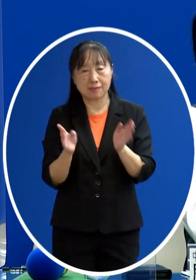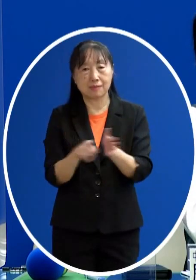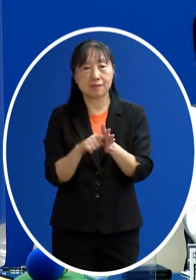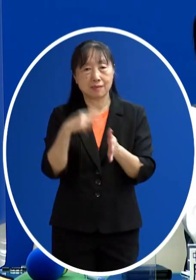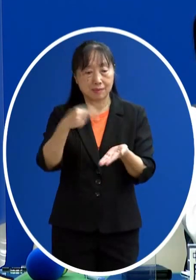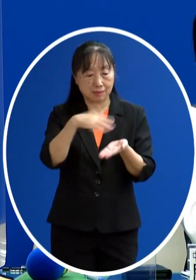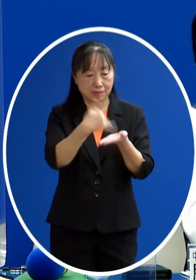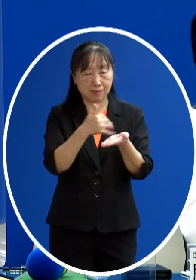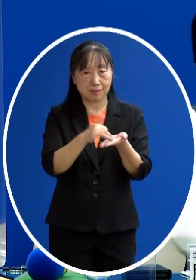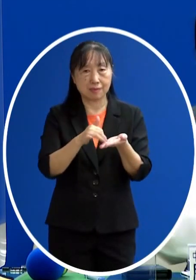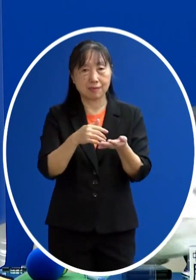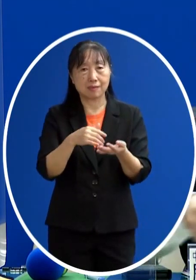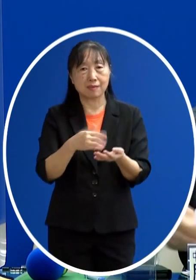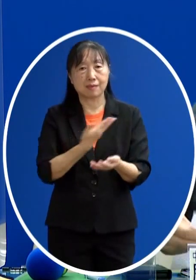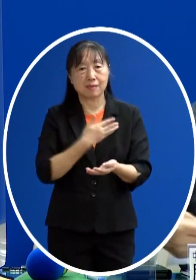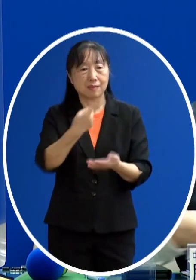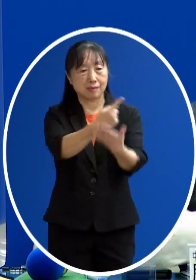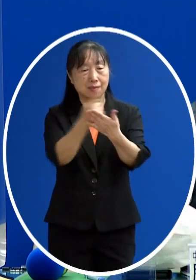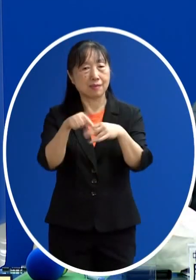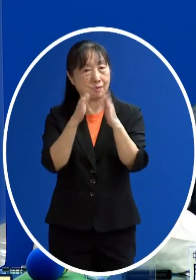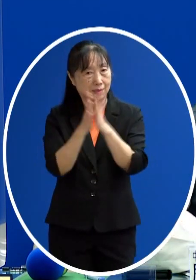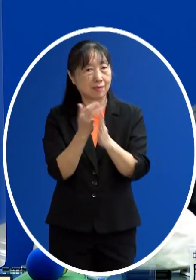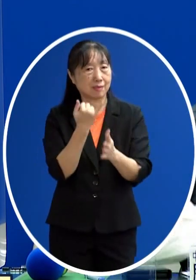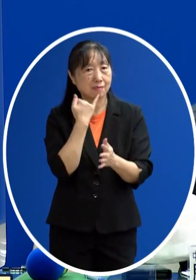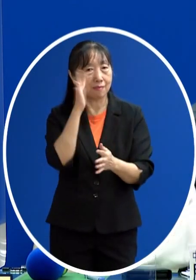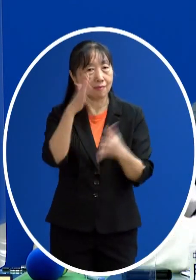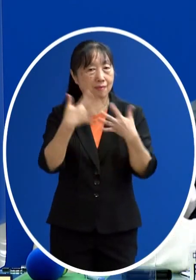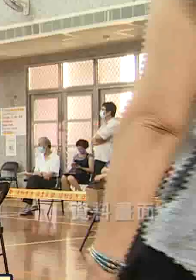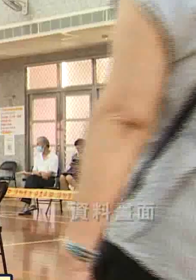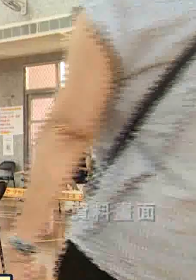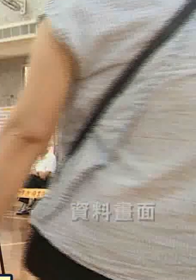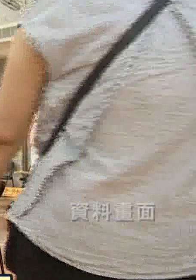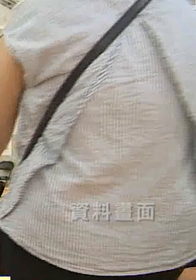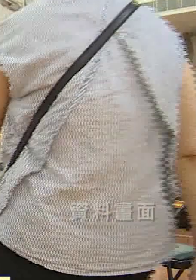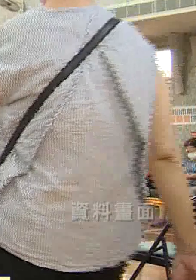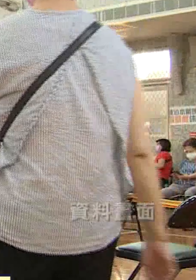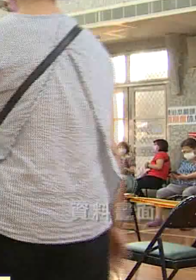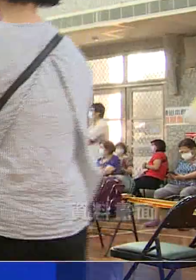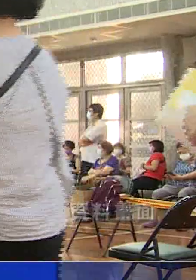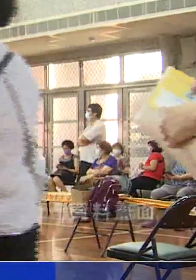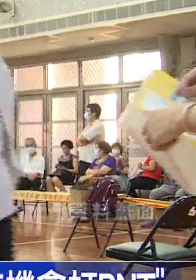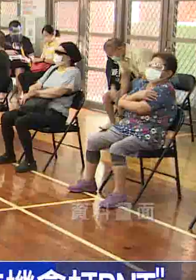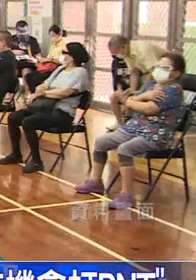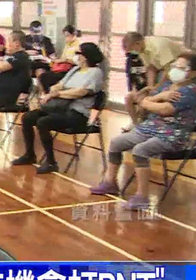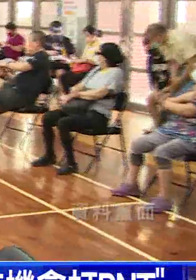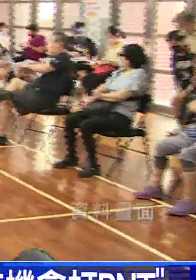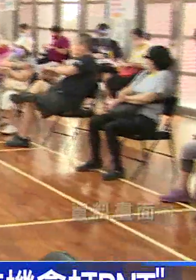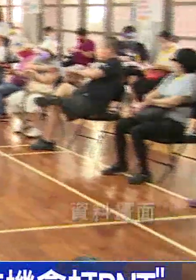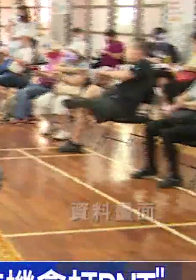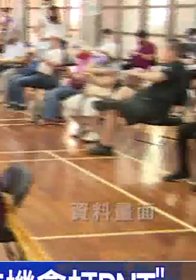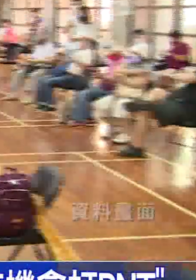那让所有人都有机会都有机会来打 BNT。 第一批 BNT 疫苗即将在国